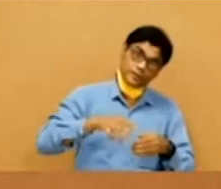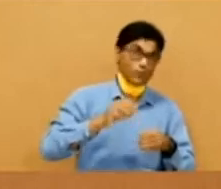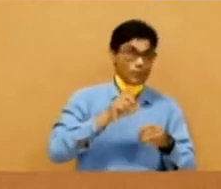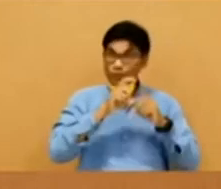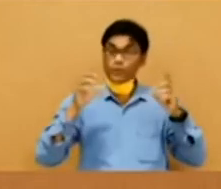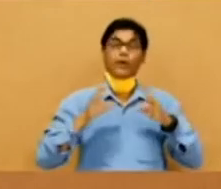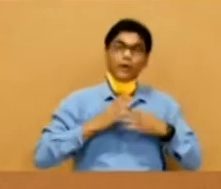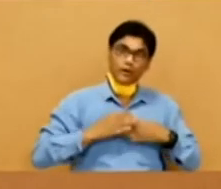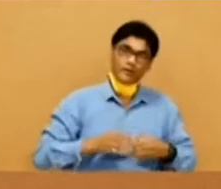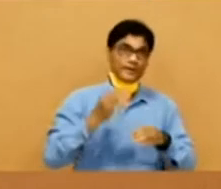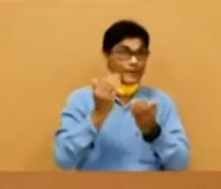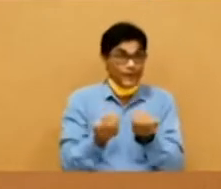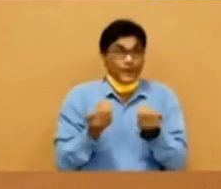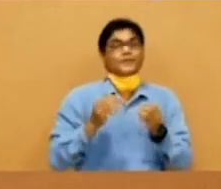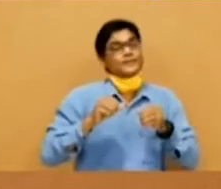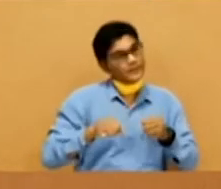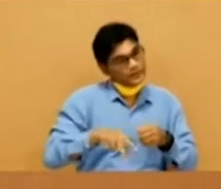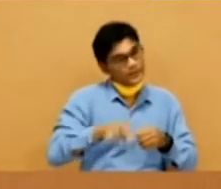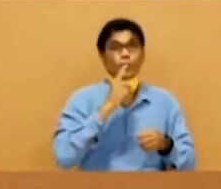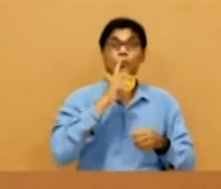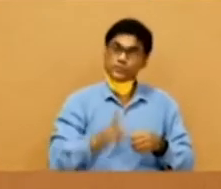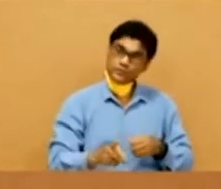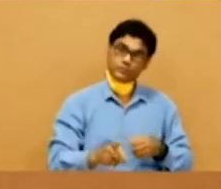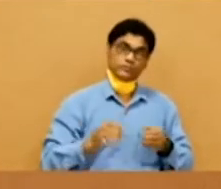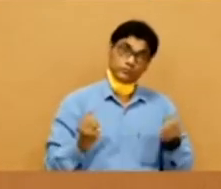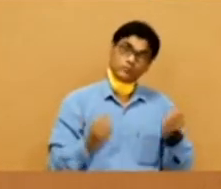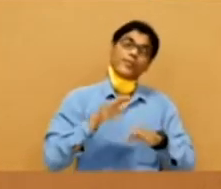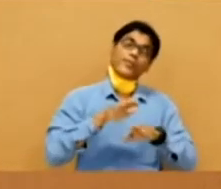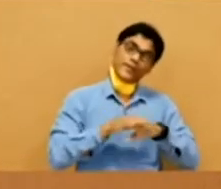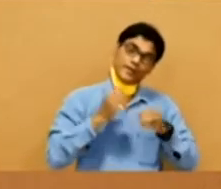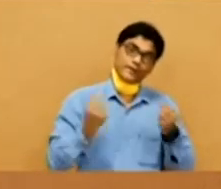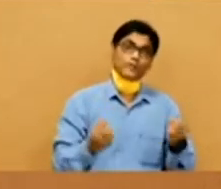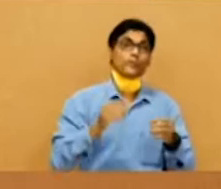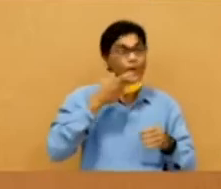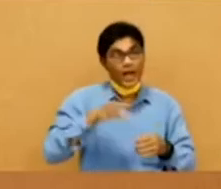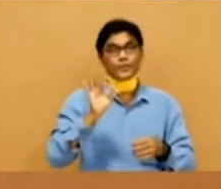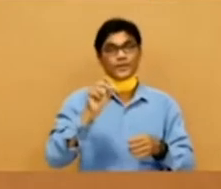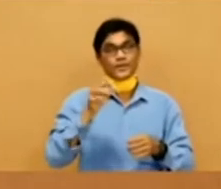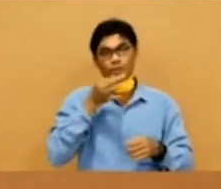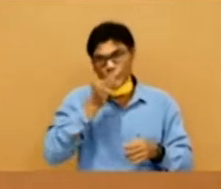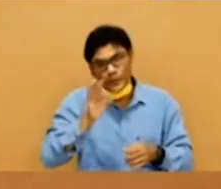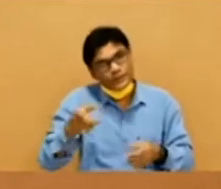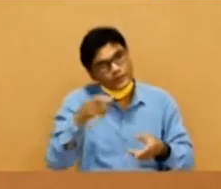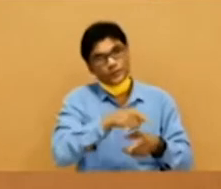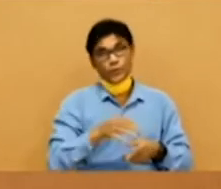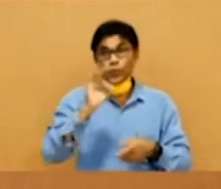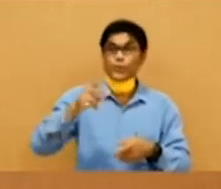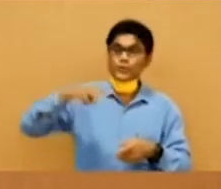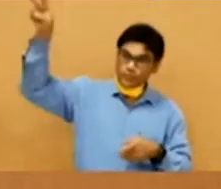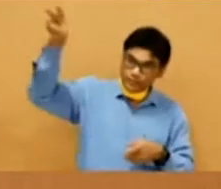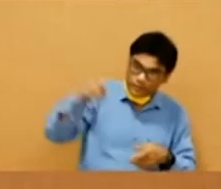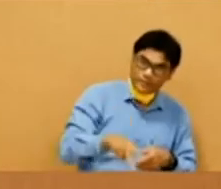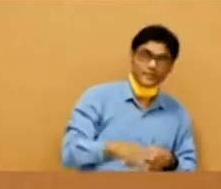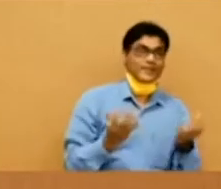ସହିତ ସେମାନେ ଚଲାଇବେ, ଏଇଟା ଆମେ ତାଙ୍କୁ ନିର୍ଦ୍ଦେଶ ମଧ୍ୟ ଦେଇଛୁ। ଆଉ ପୁଣି ଥରେ ଅନୁରୋଧ କରୁଛି ଯେଉଁମାନେ ଓଡ଼ିଶାକୁ